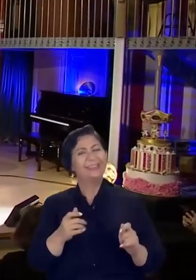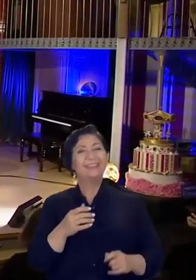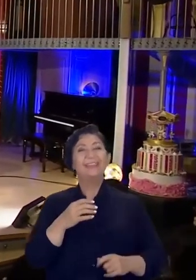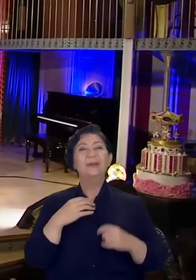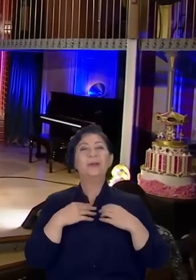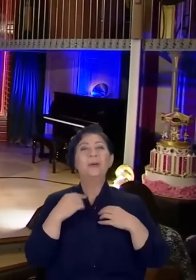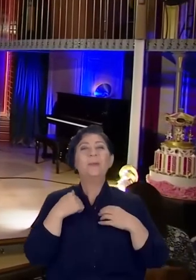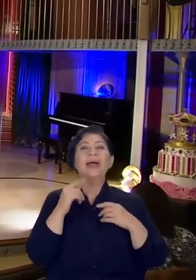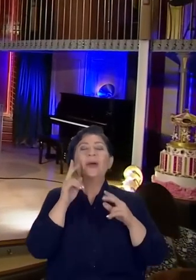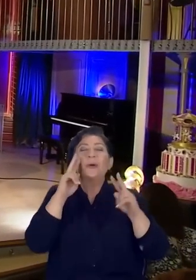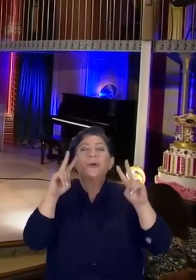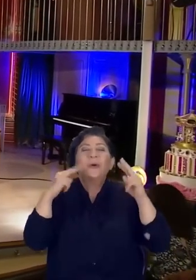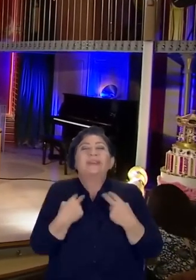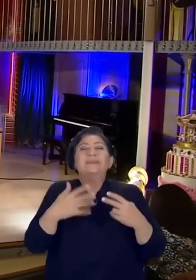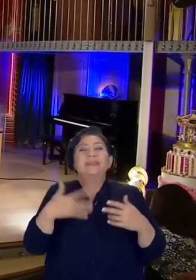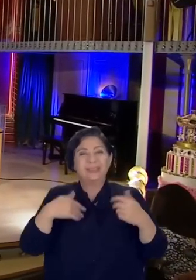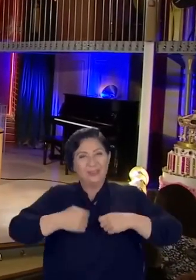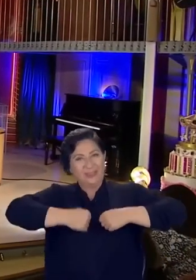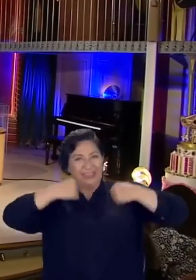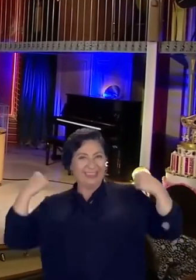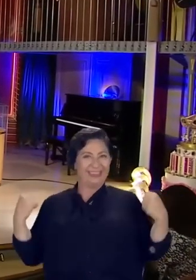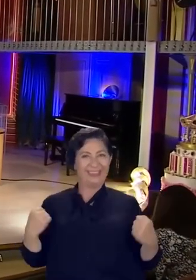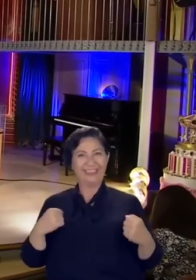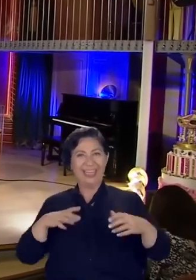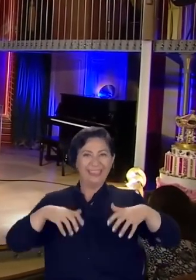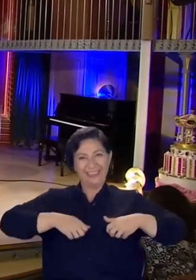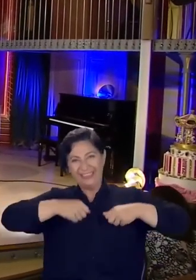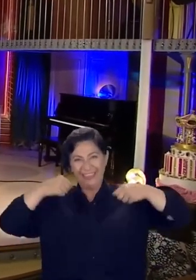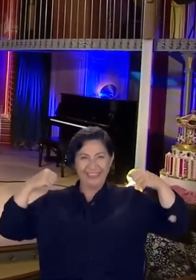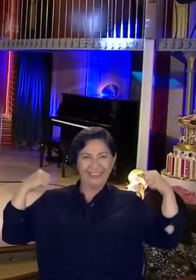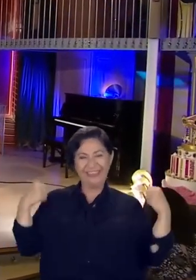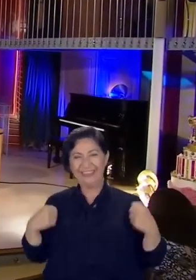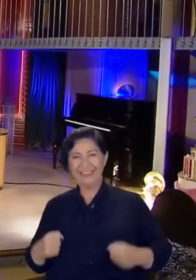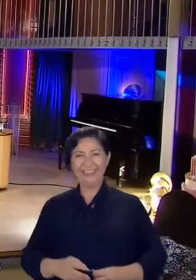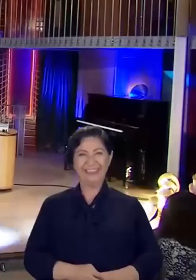Lütfen bunu ben, yaşamak istemiyorum. Ben de ceketimi çıkarayım. Lütfen. Hepimiz soyunalım. Lütfen.